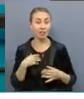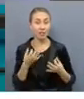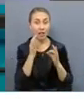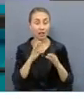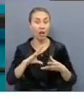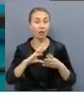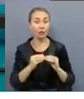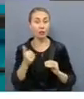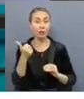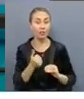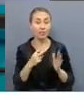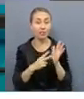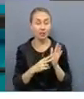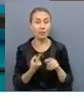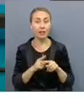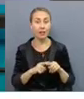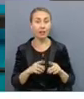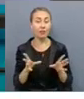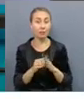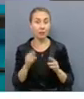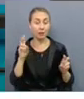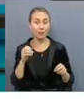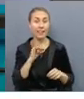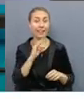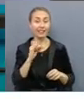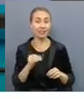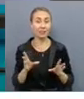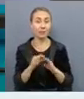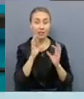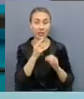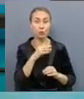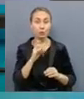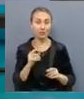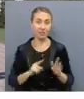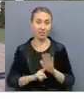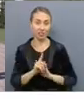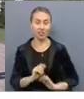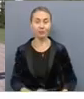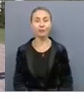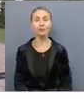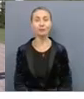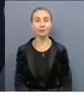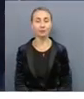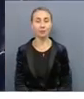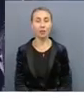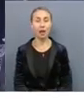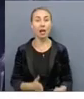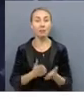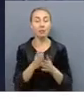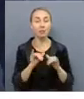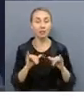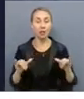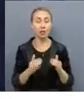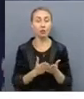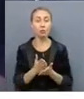подведем итоги минувших 7 дней. С вами программа «Индекс», студии Зарина Дюсикеева, и мы начинаем. С перспективами развития